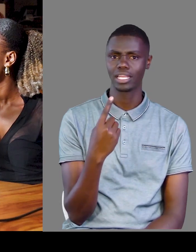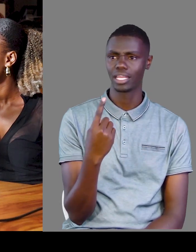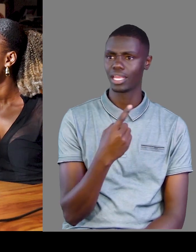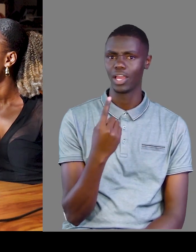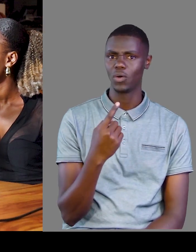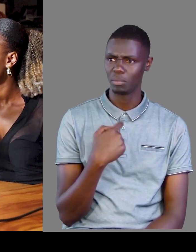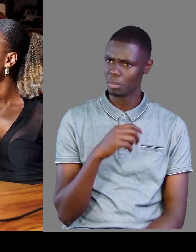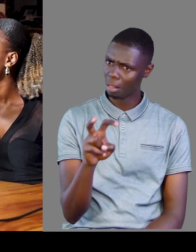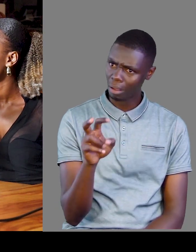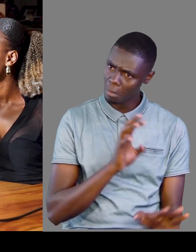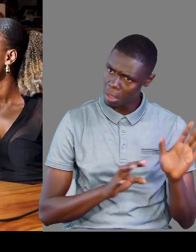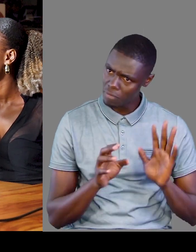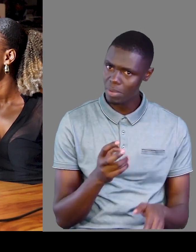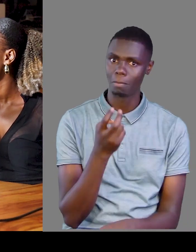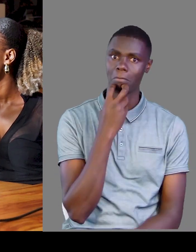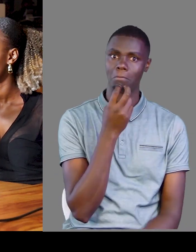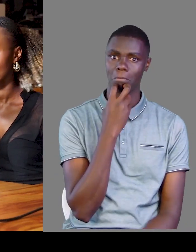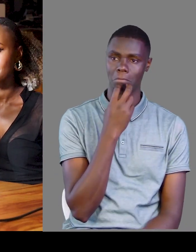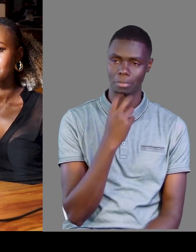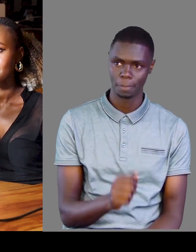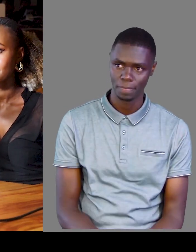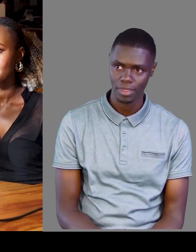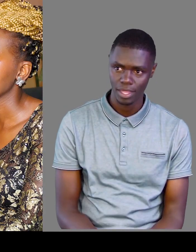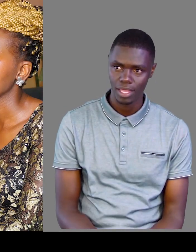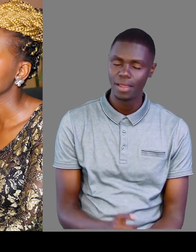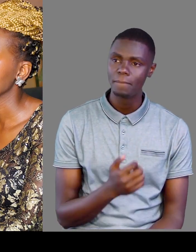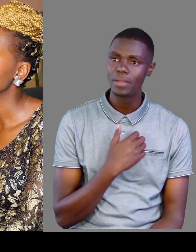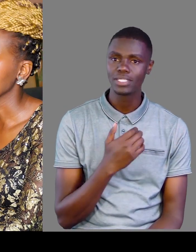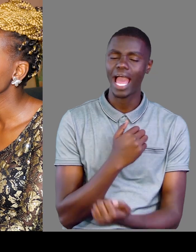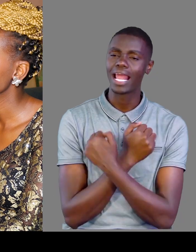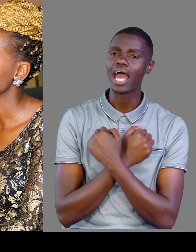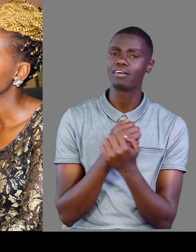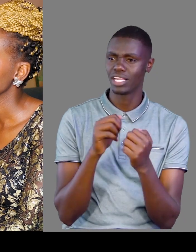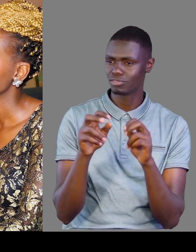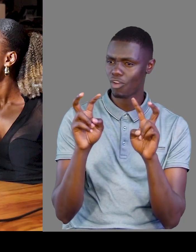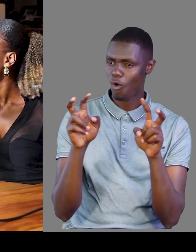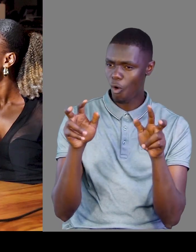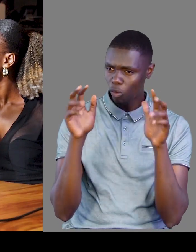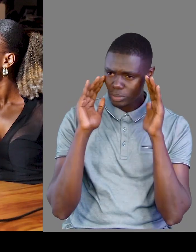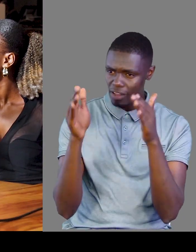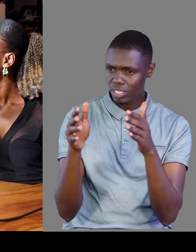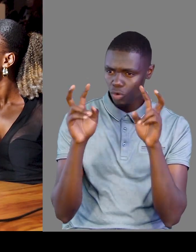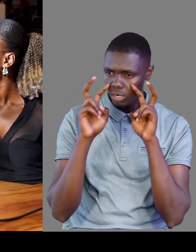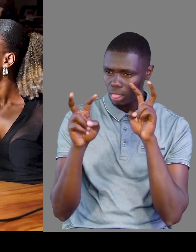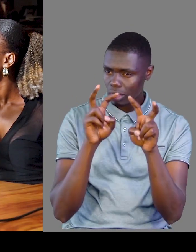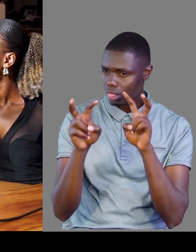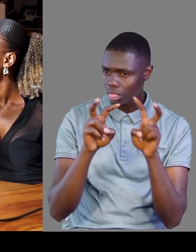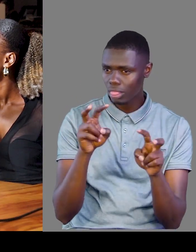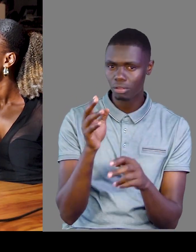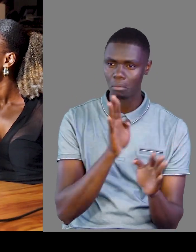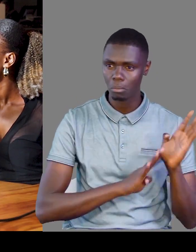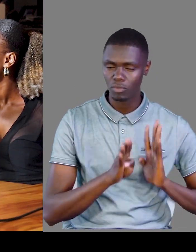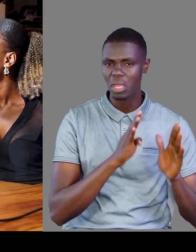observant. Unaona? Yes, sema kama napenda kusoma tu behavior za watu. Kuna msemo anaweza kuja amevaa kofia na